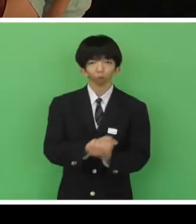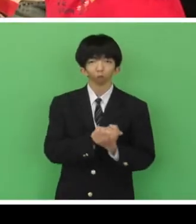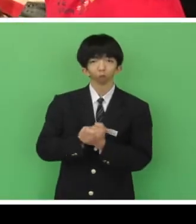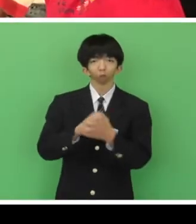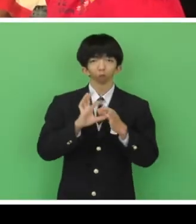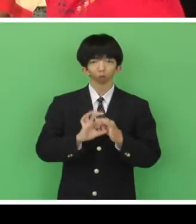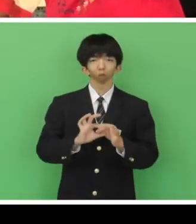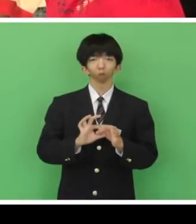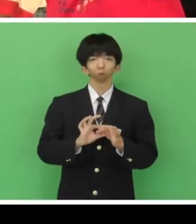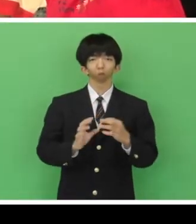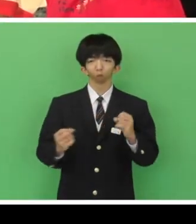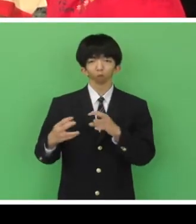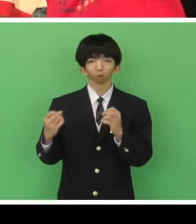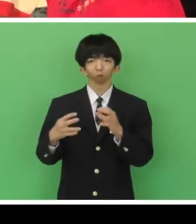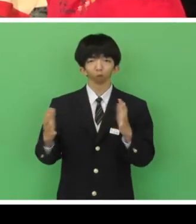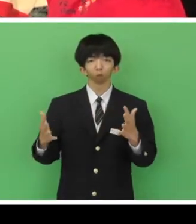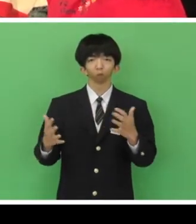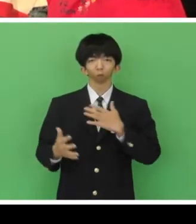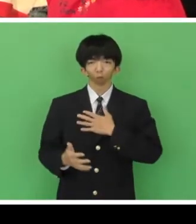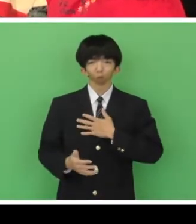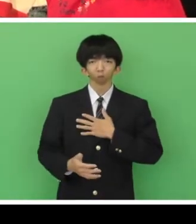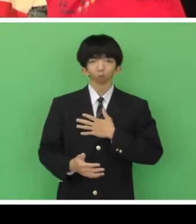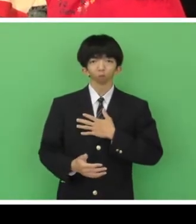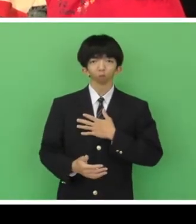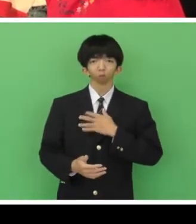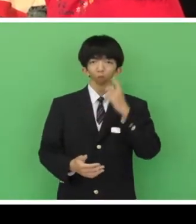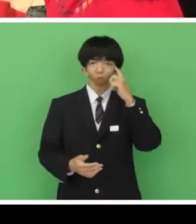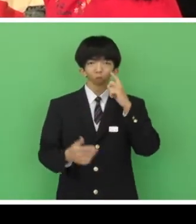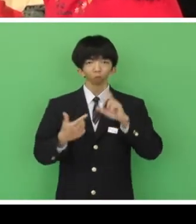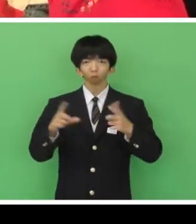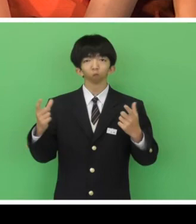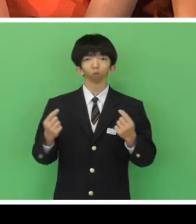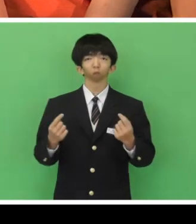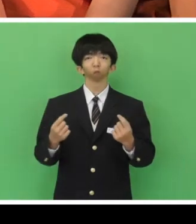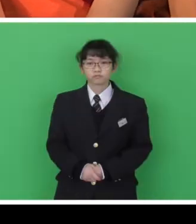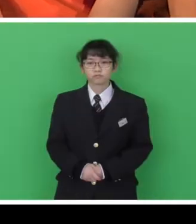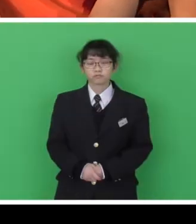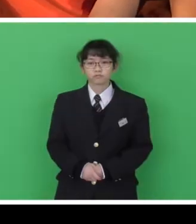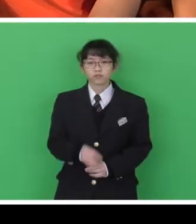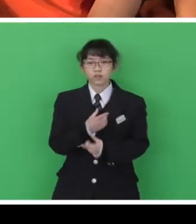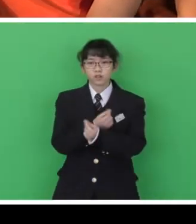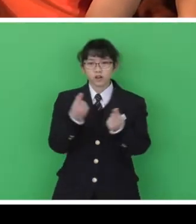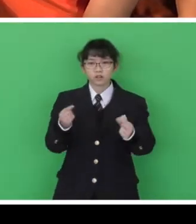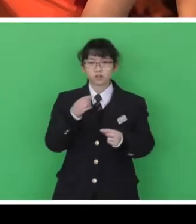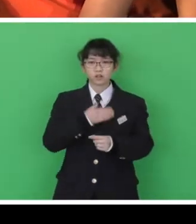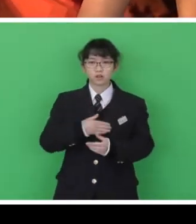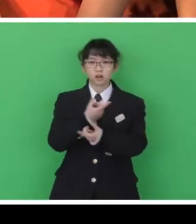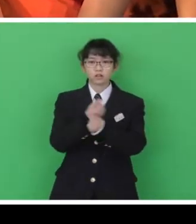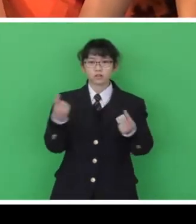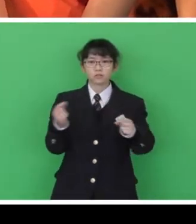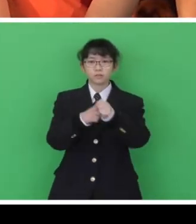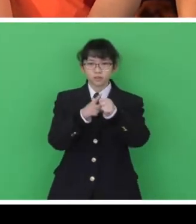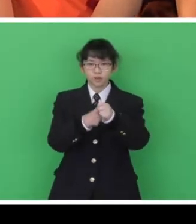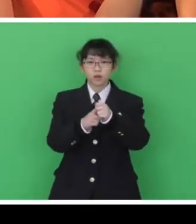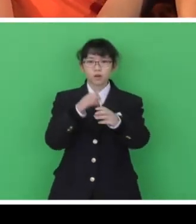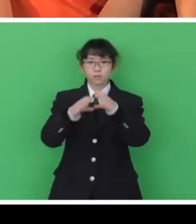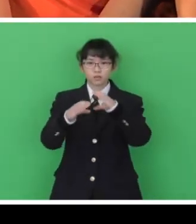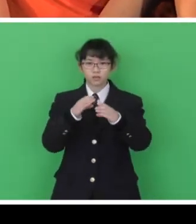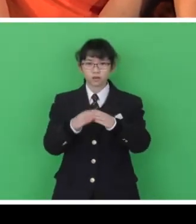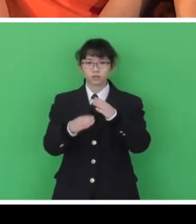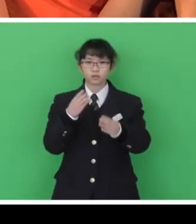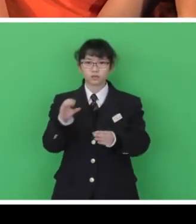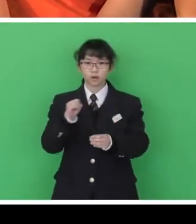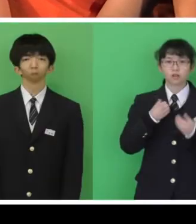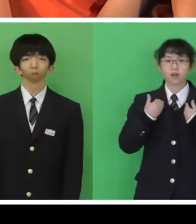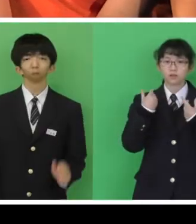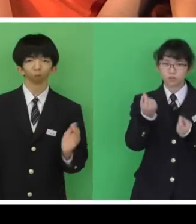だから話さなくても分かり合えるなんて思うのは違ってるんだよね。 お互い分かり合うためにはちゃんとコミュニケーション取らない